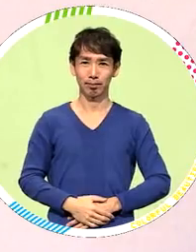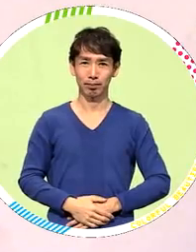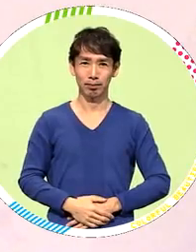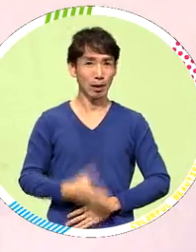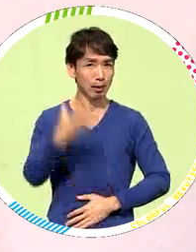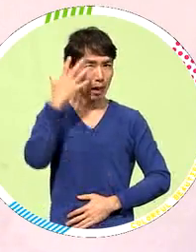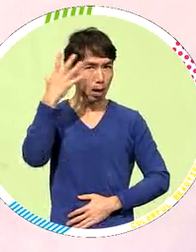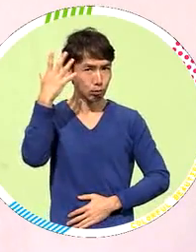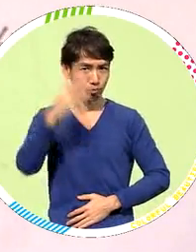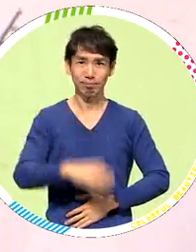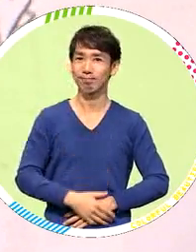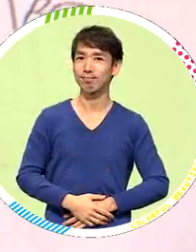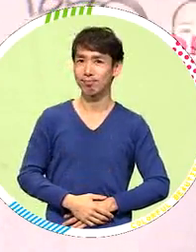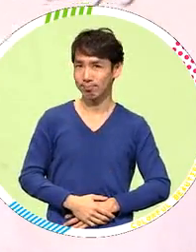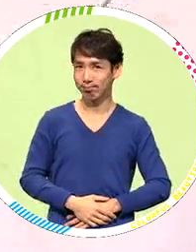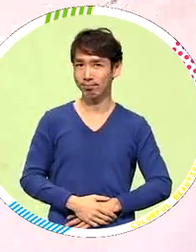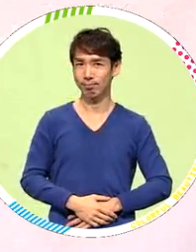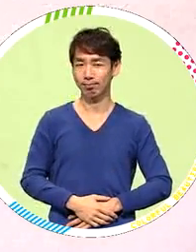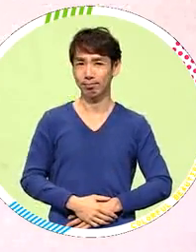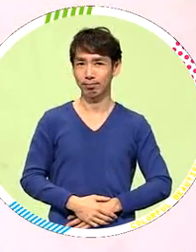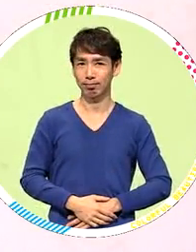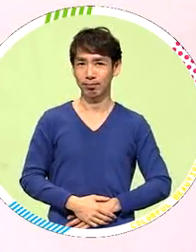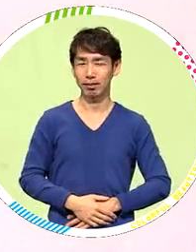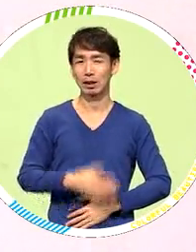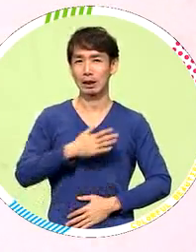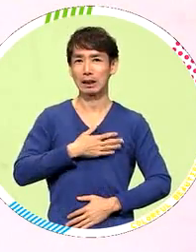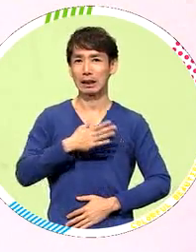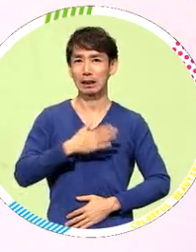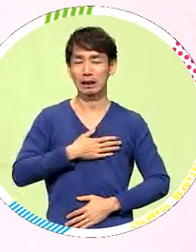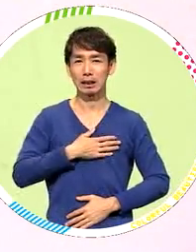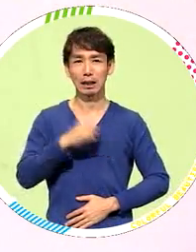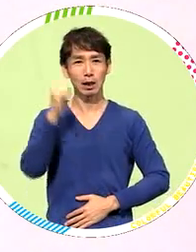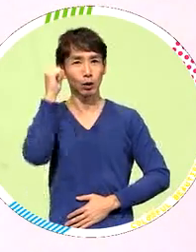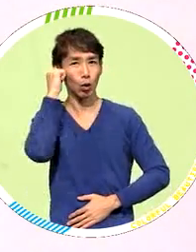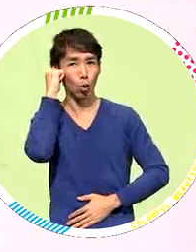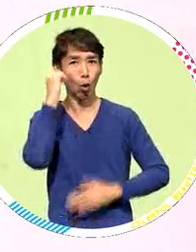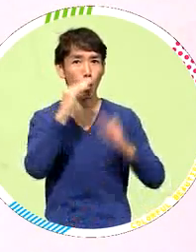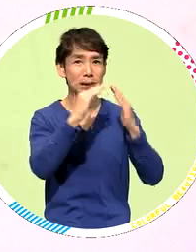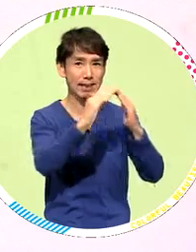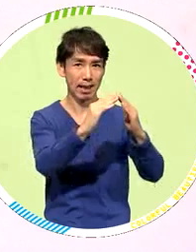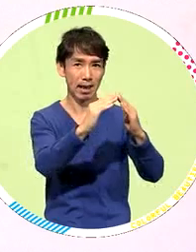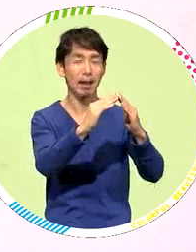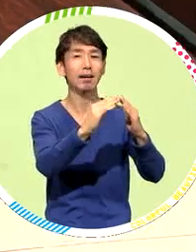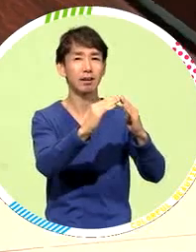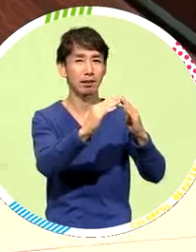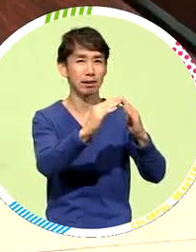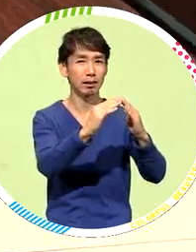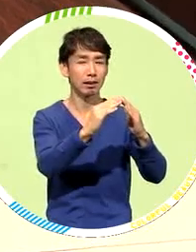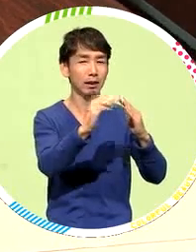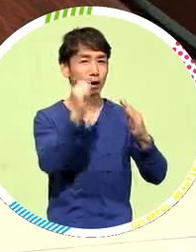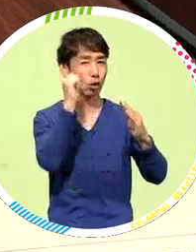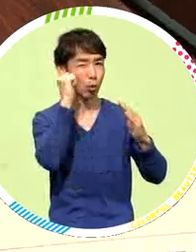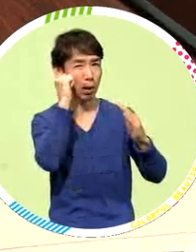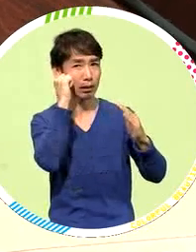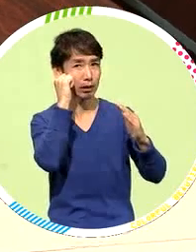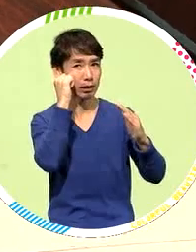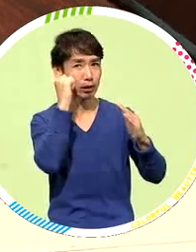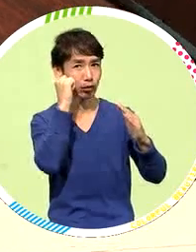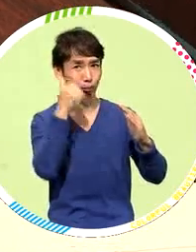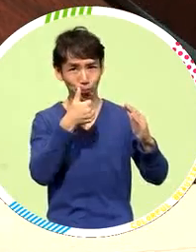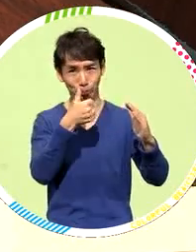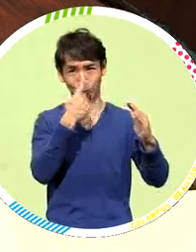多分ですけども知り合いのお店に宿に泊まっている時